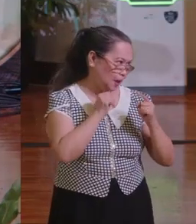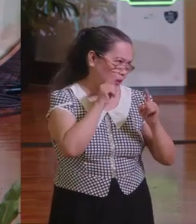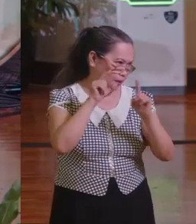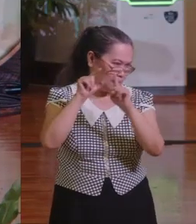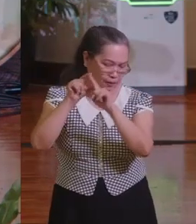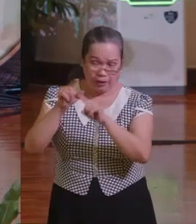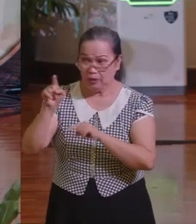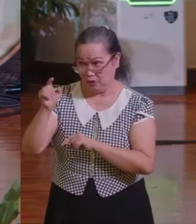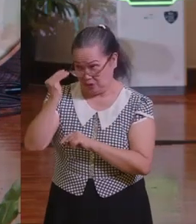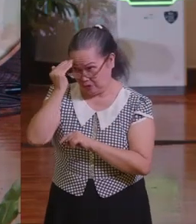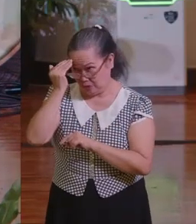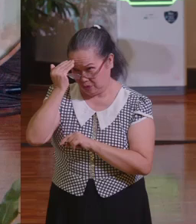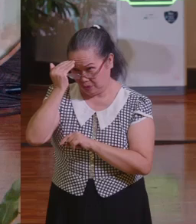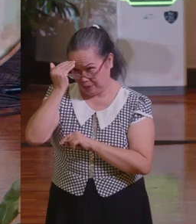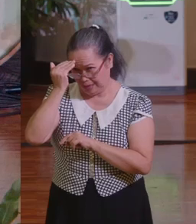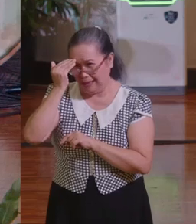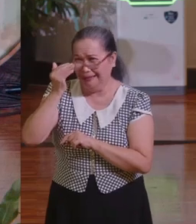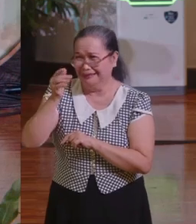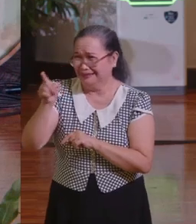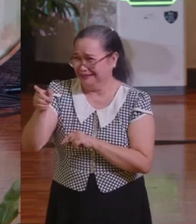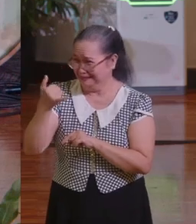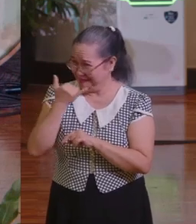mo kapatid, sa laula ka.